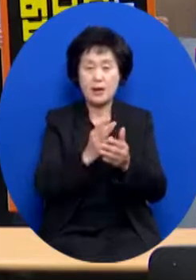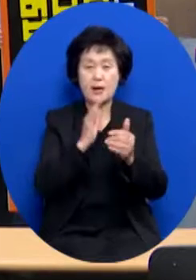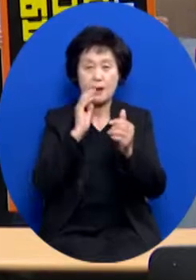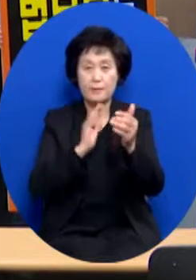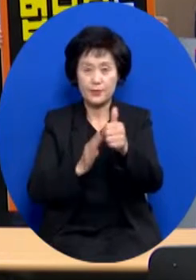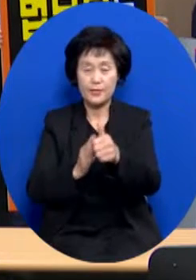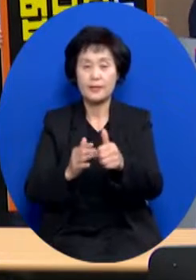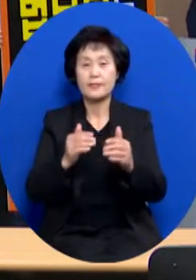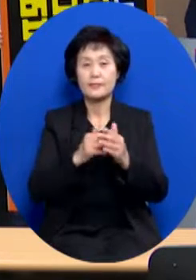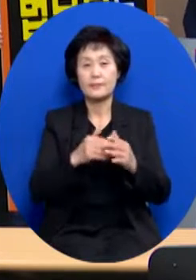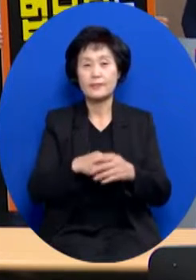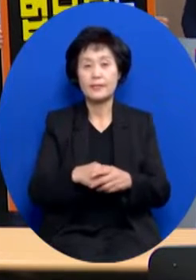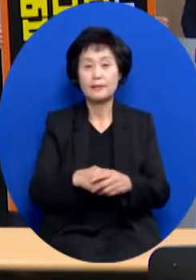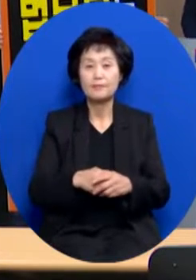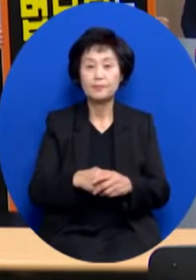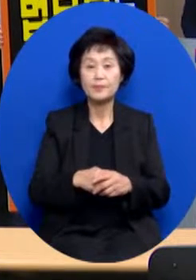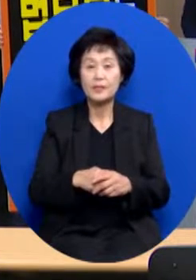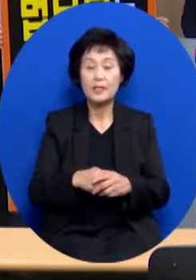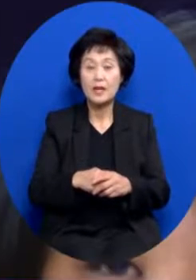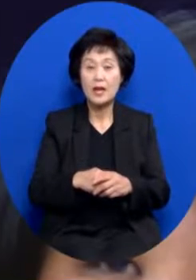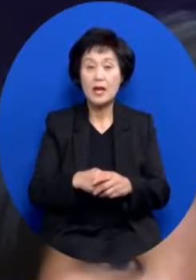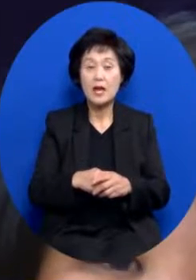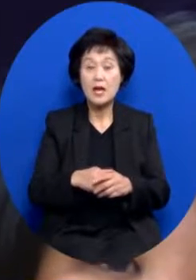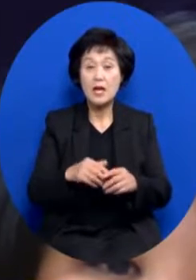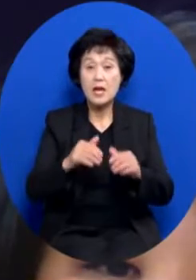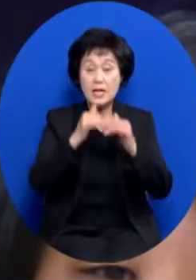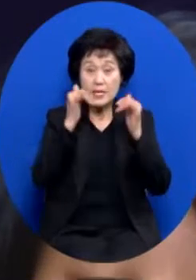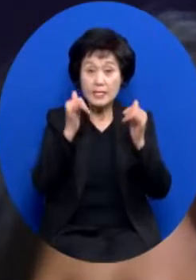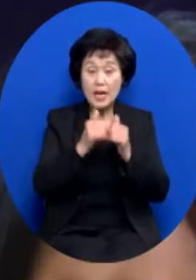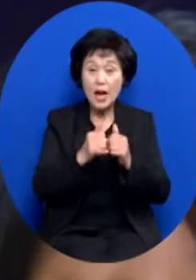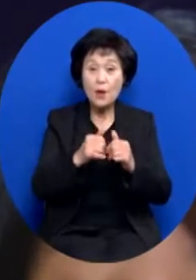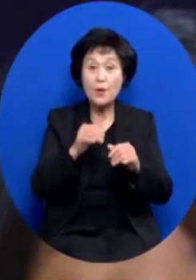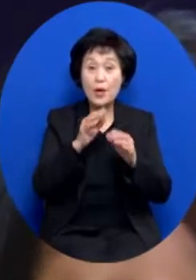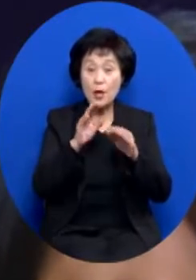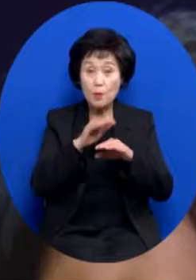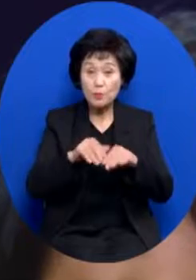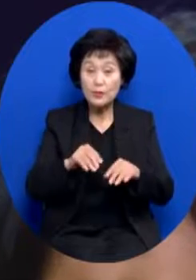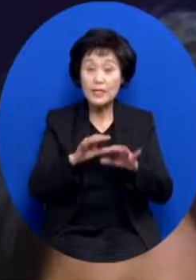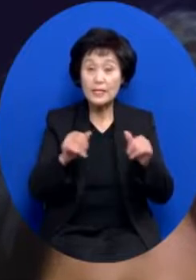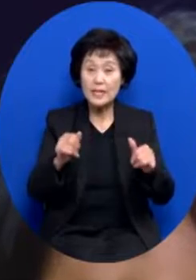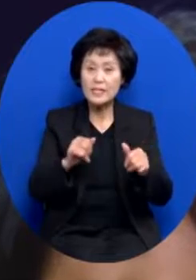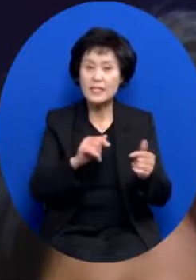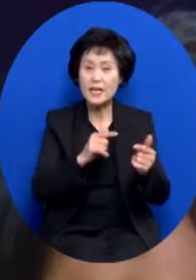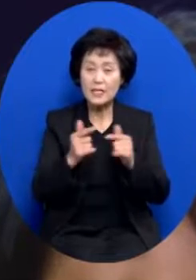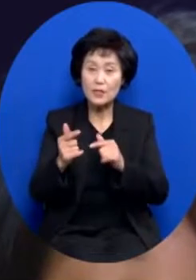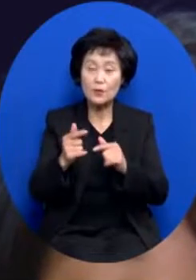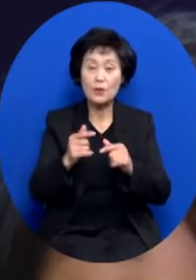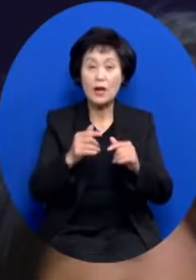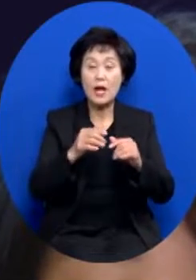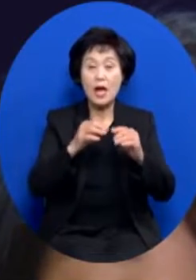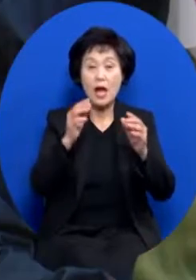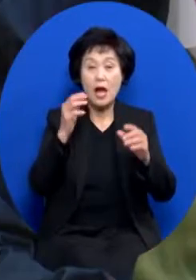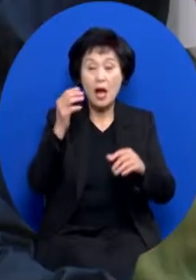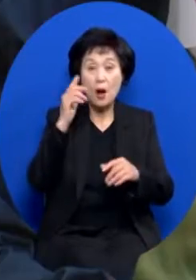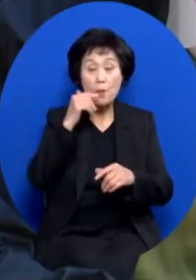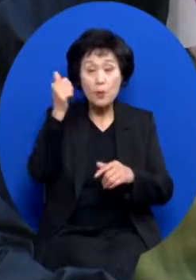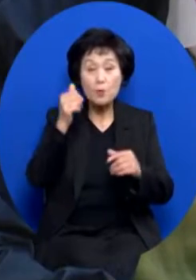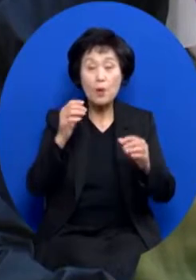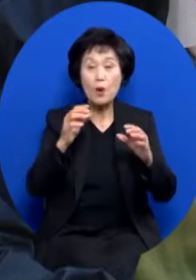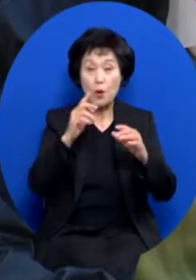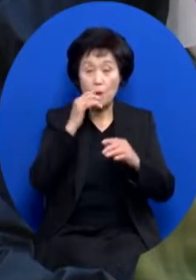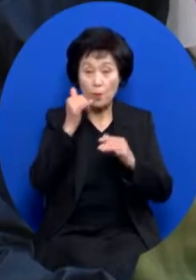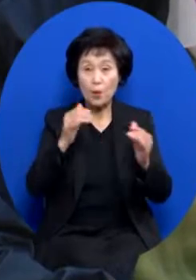전국 악법 대형물산본부 울기총 사회대책위원회 울산기독교 장로총연합회 다세움 학부모 연합 깨끗한 나라